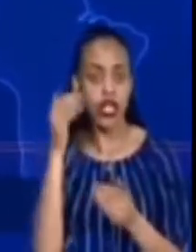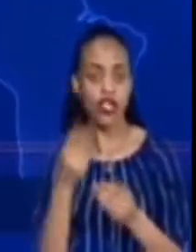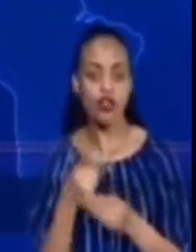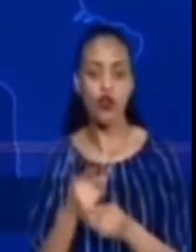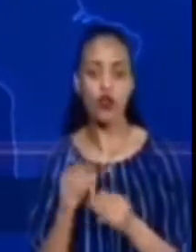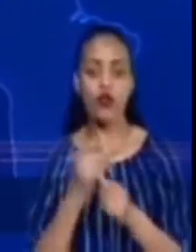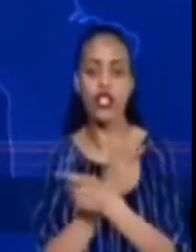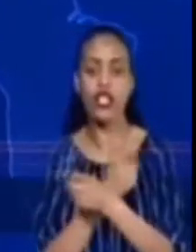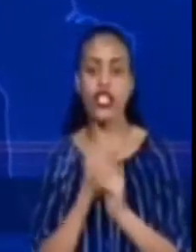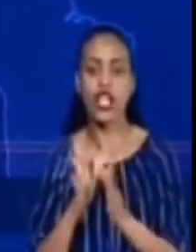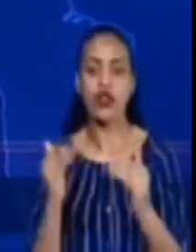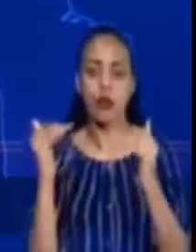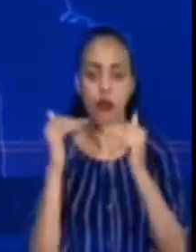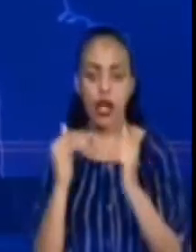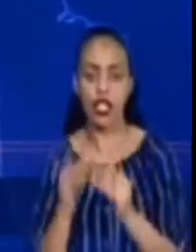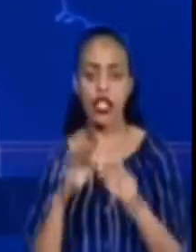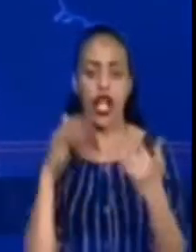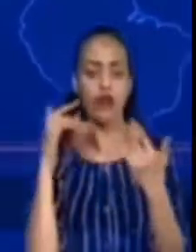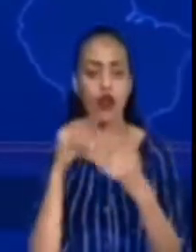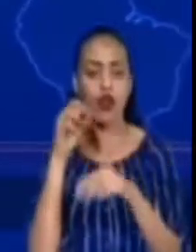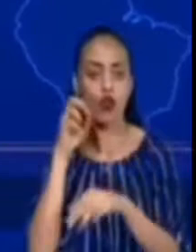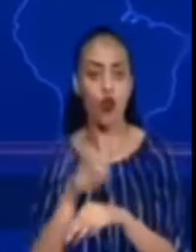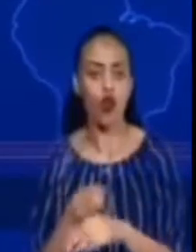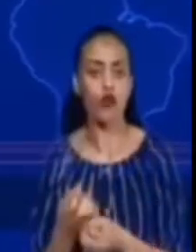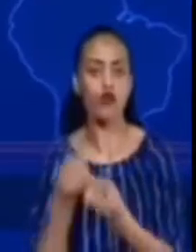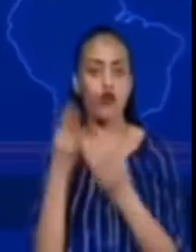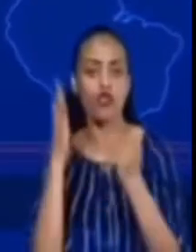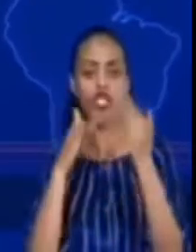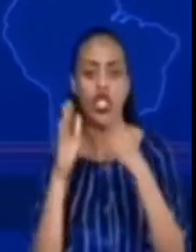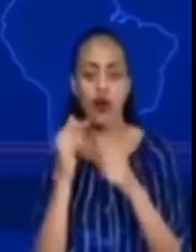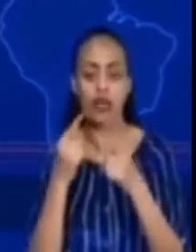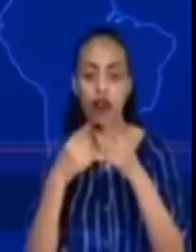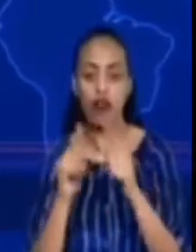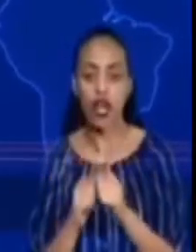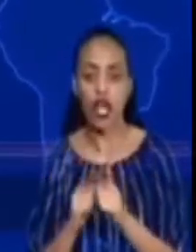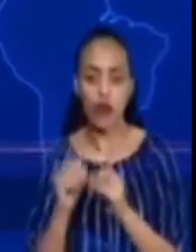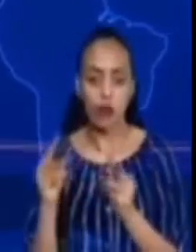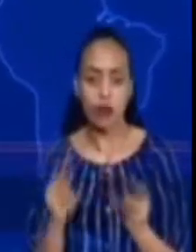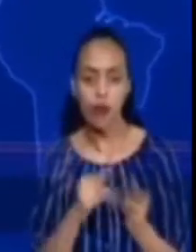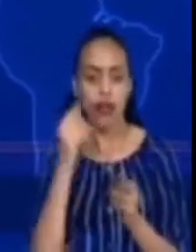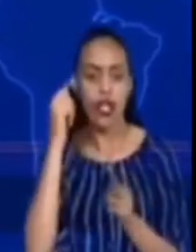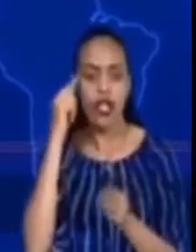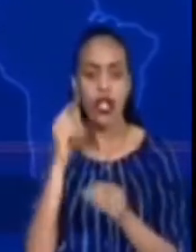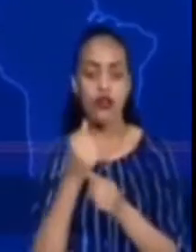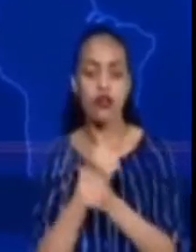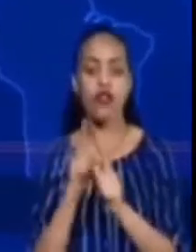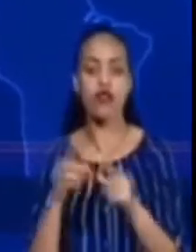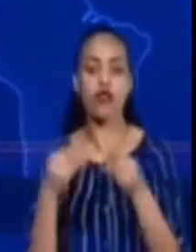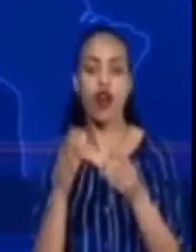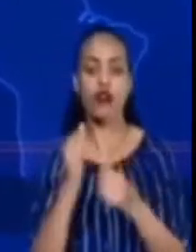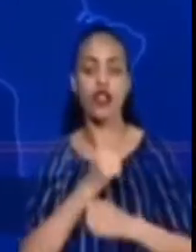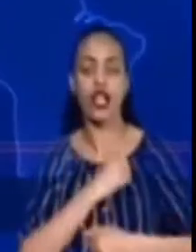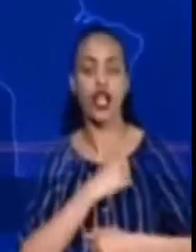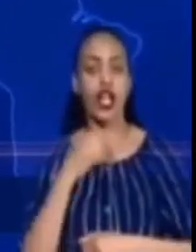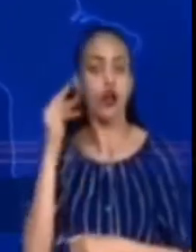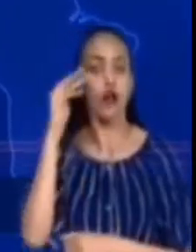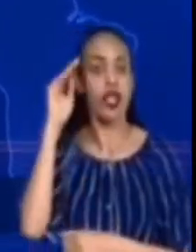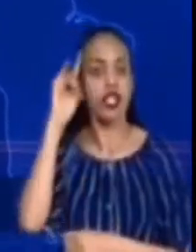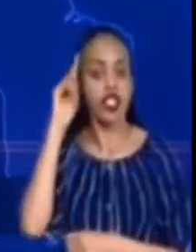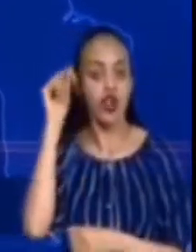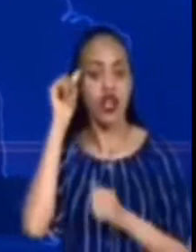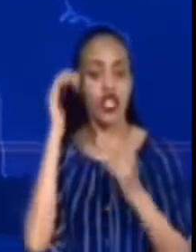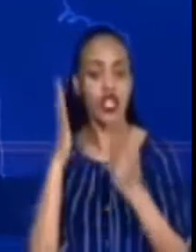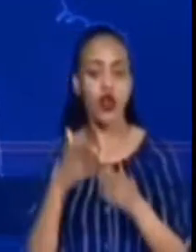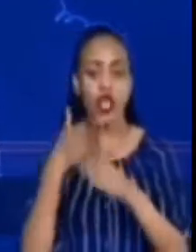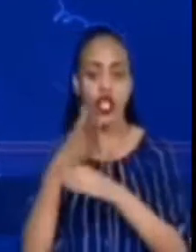እሪኩም ዘመዳ ዘመድኩን እዚህ ምድር ላይ አላህ አንድ ሰው እንዲፈራ ተንቦቅቦቆ ሽንቱን እንዲሸና ስሙን ሲጠራ